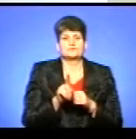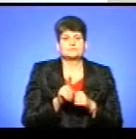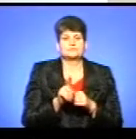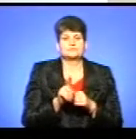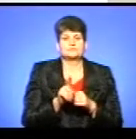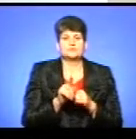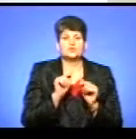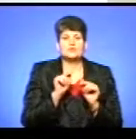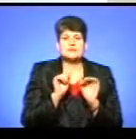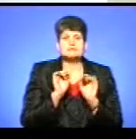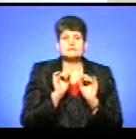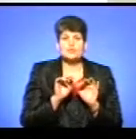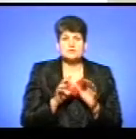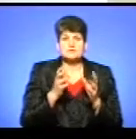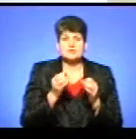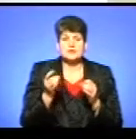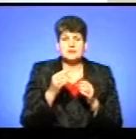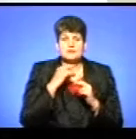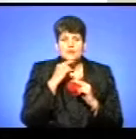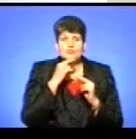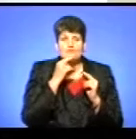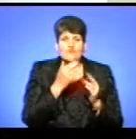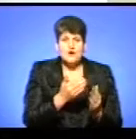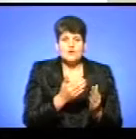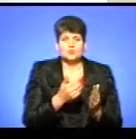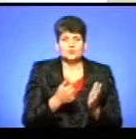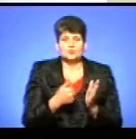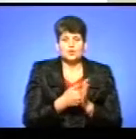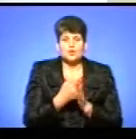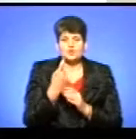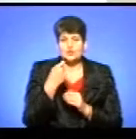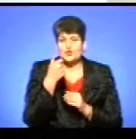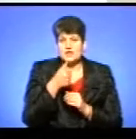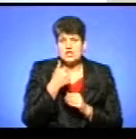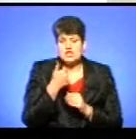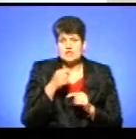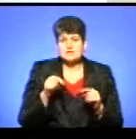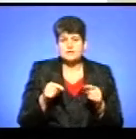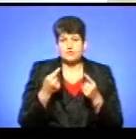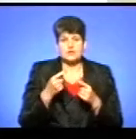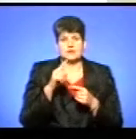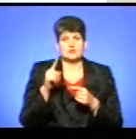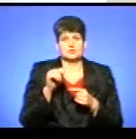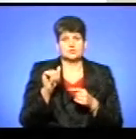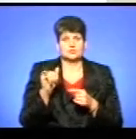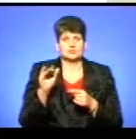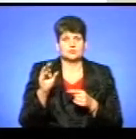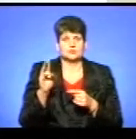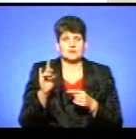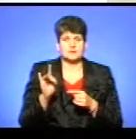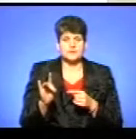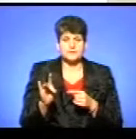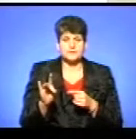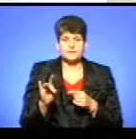десь такий спосіб ще раз привернути увагу до 100-річчя створення Західноукраїнської Народної Республіки.